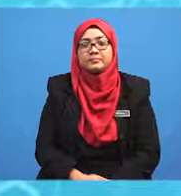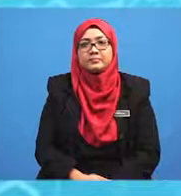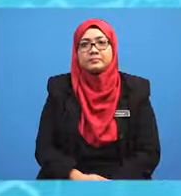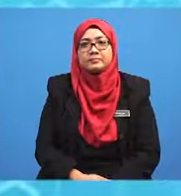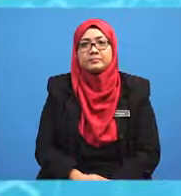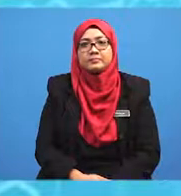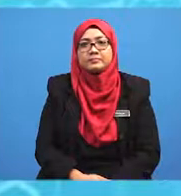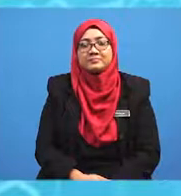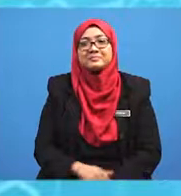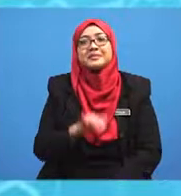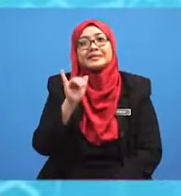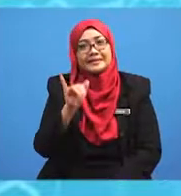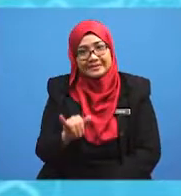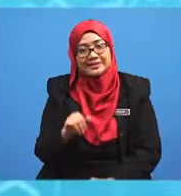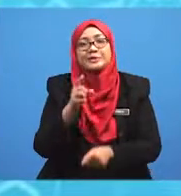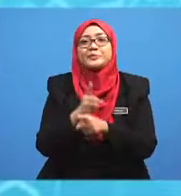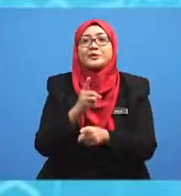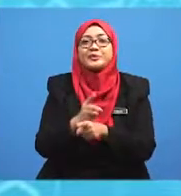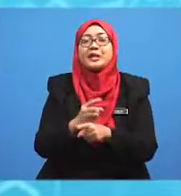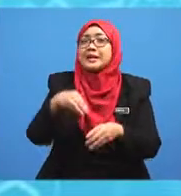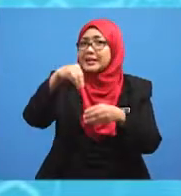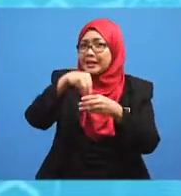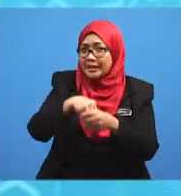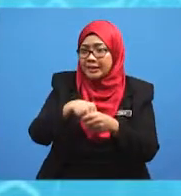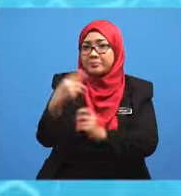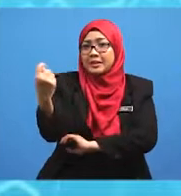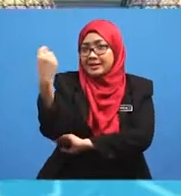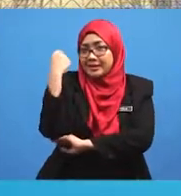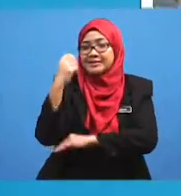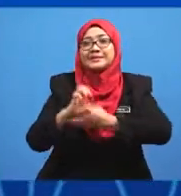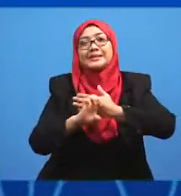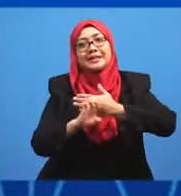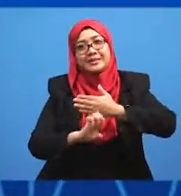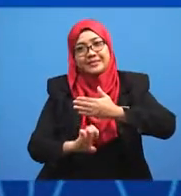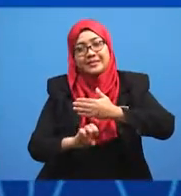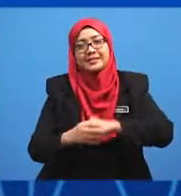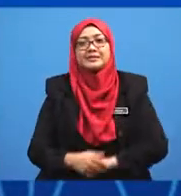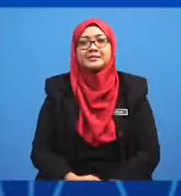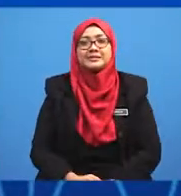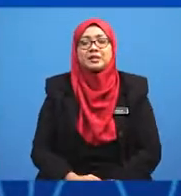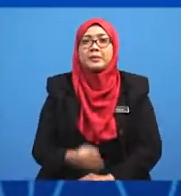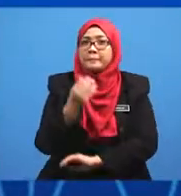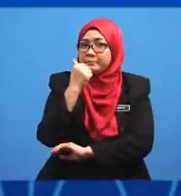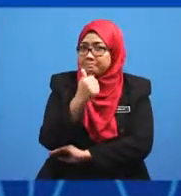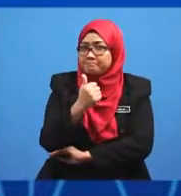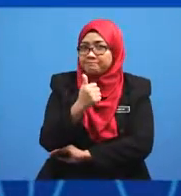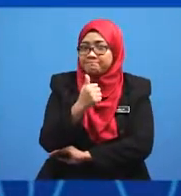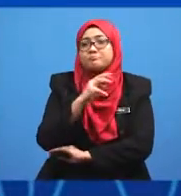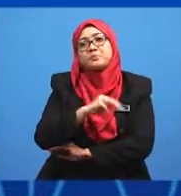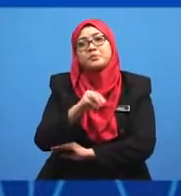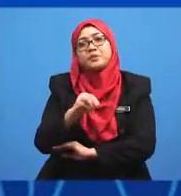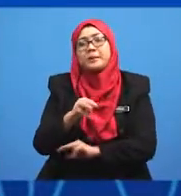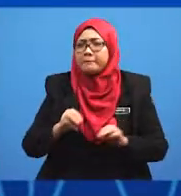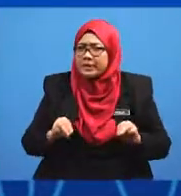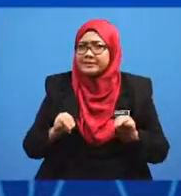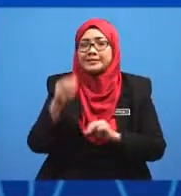Ha, betul. Dalam penjanaan tenaga elektrik. Bagus, nampaknya murid-murid masih ingat apa